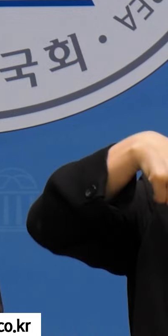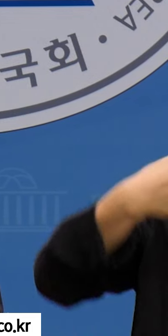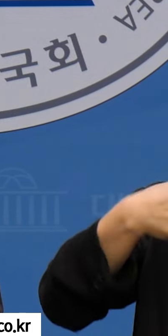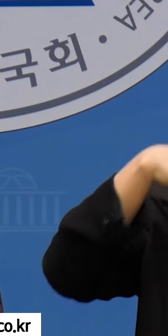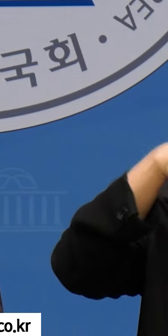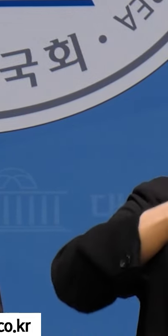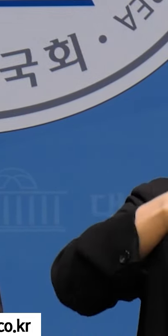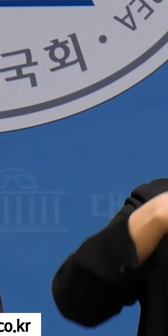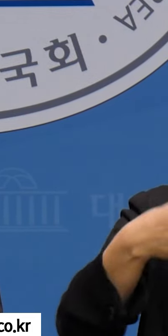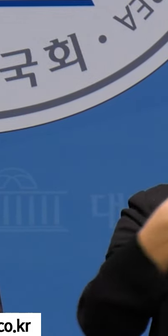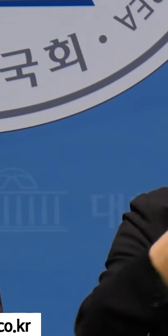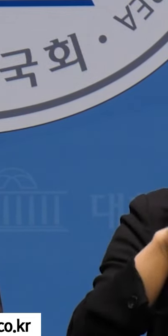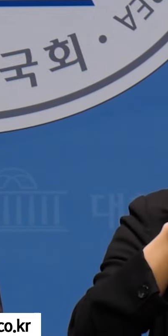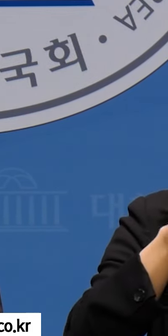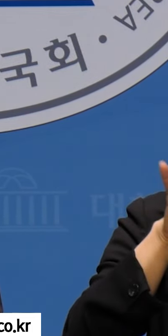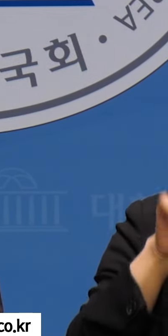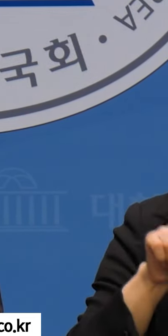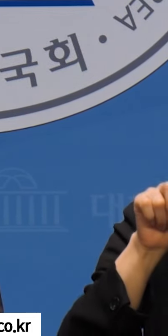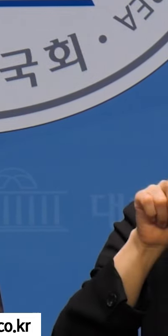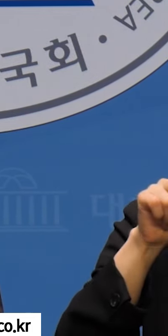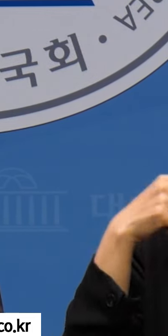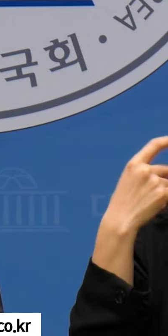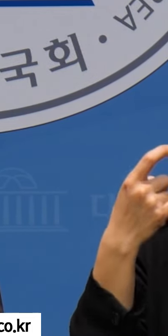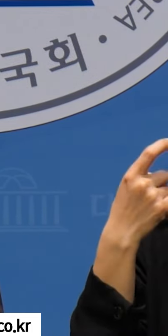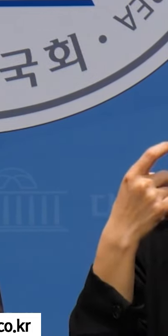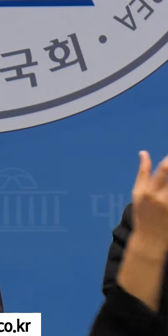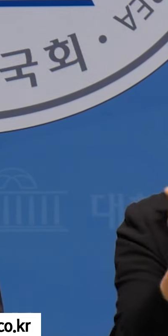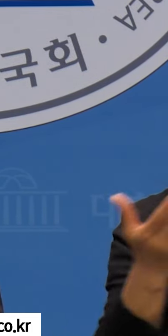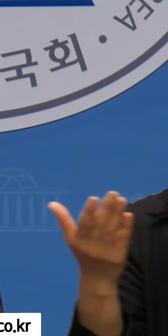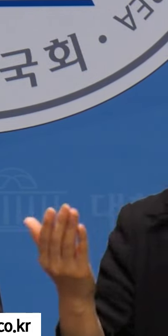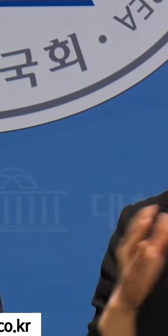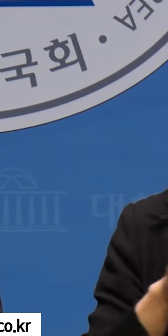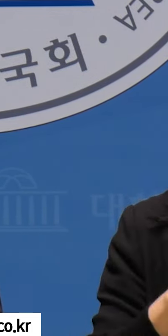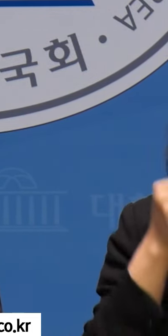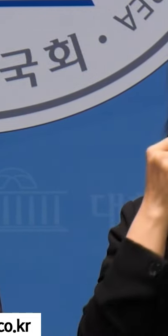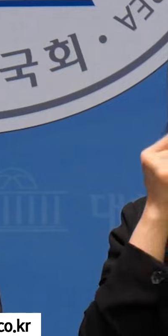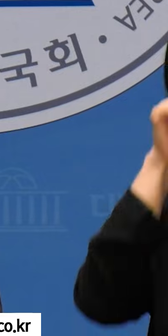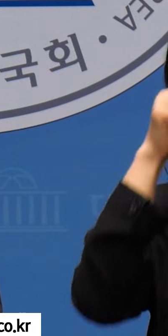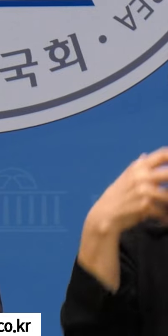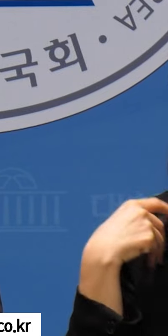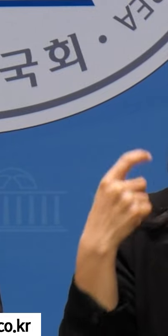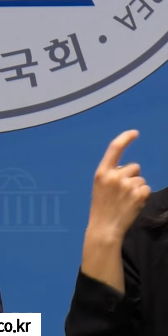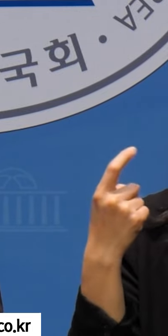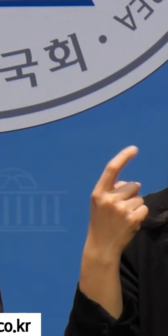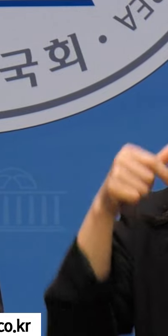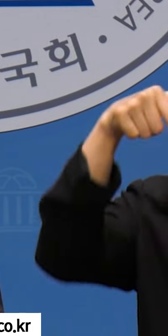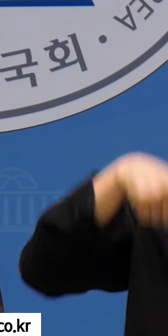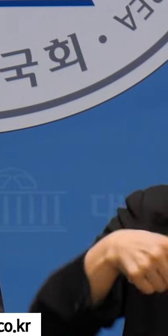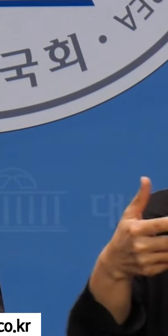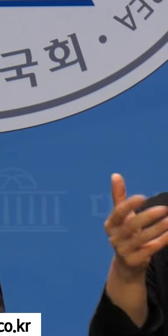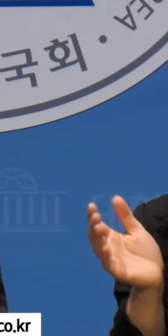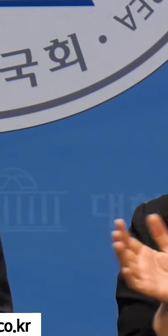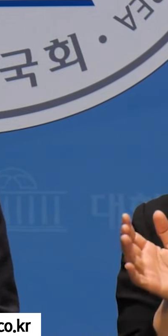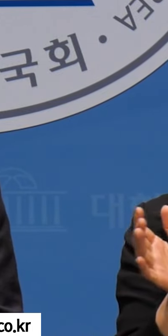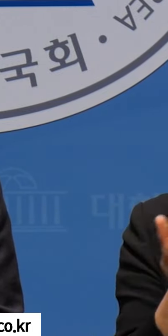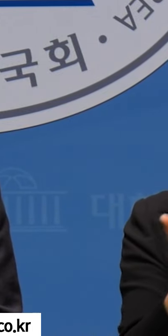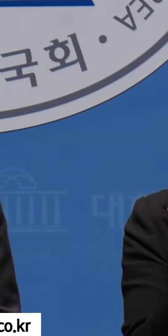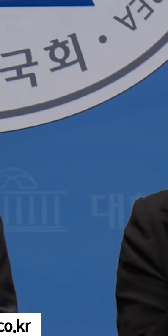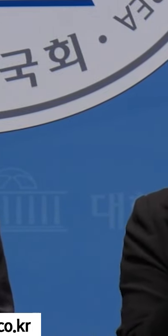트래블쇼 2024에서 일본 정부 관광국이 독도를